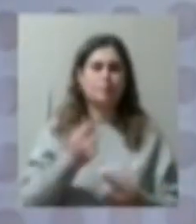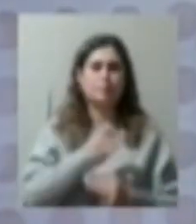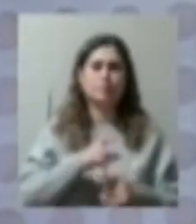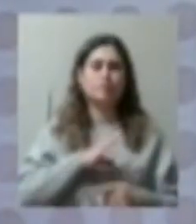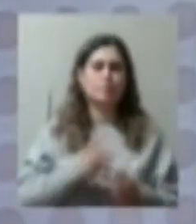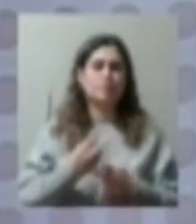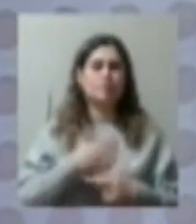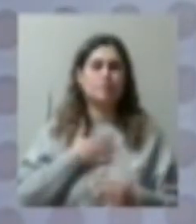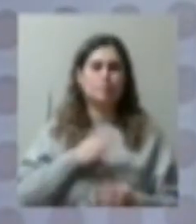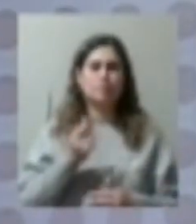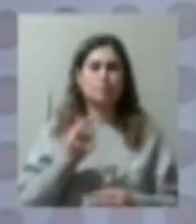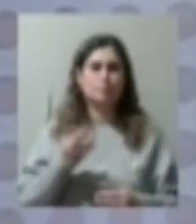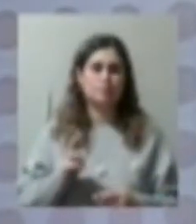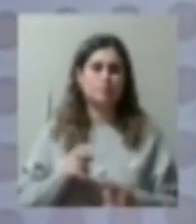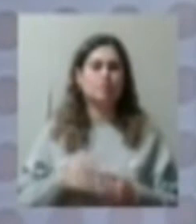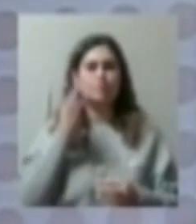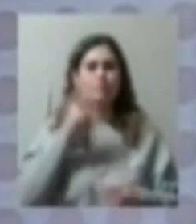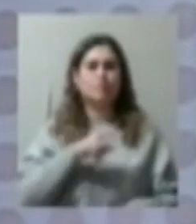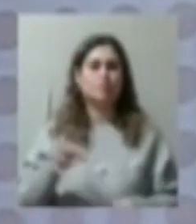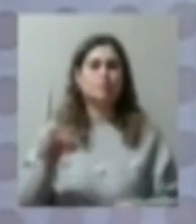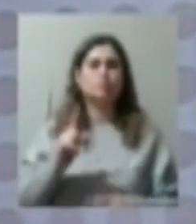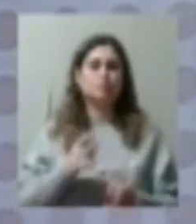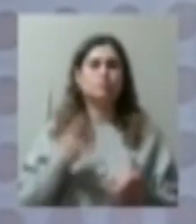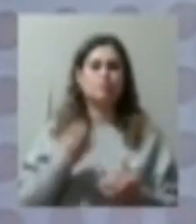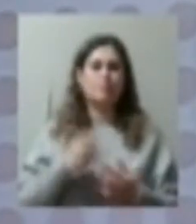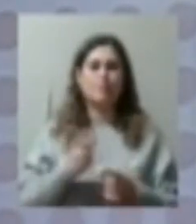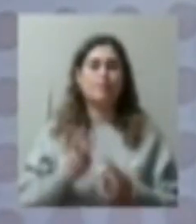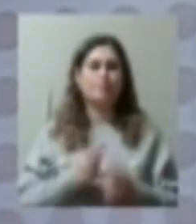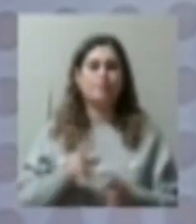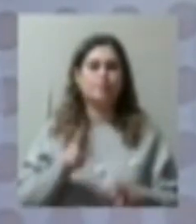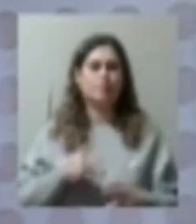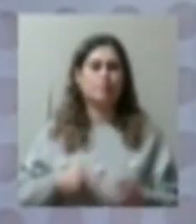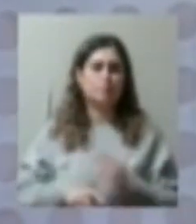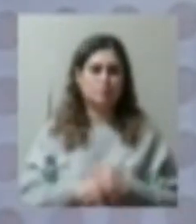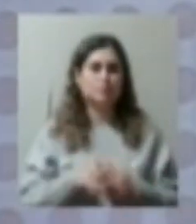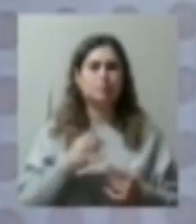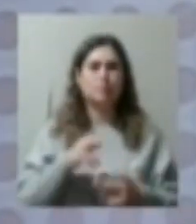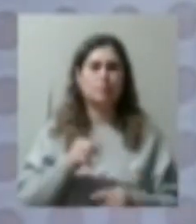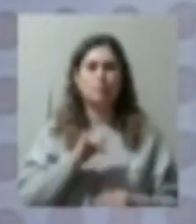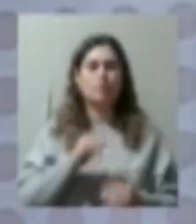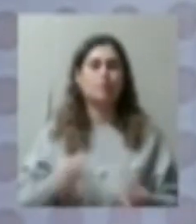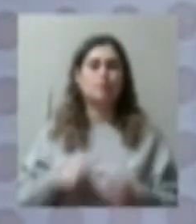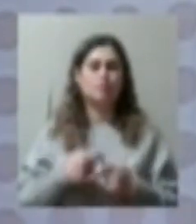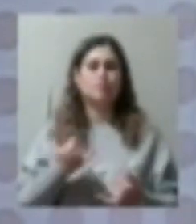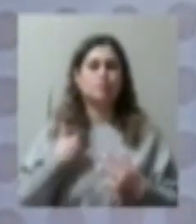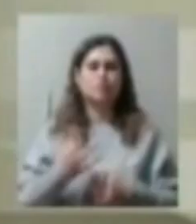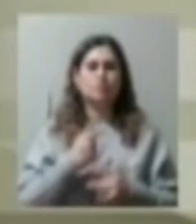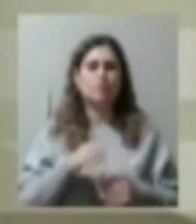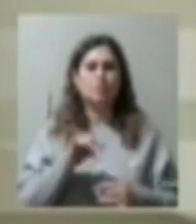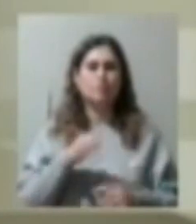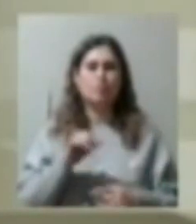сьогодні прийшли до нашої студії. Глядачам нагадаю, що про зміни до правил дорожнього руху та про порушників ми сьогодні говорили з Андрієм